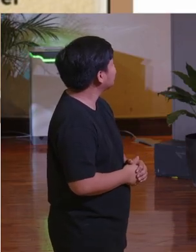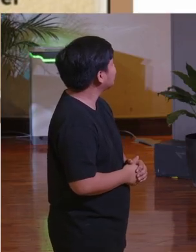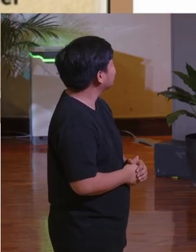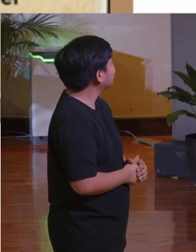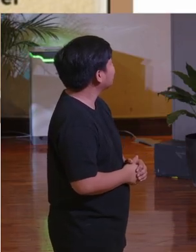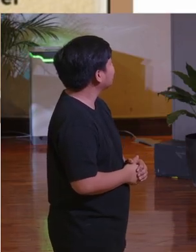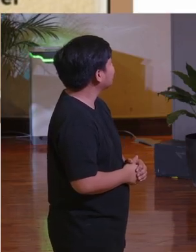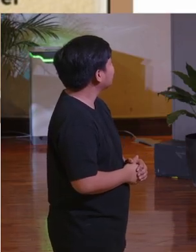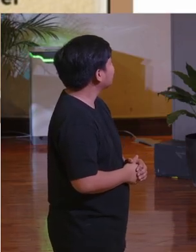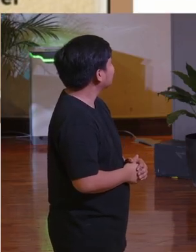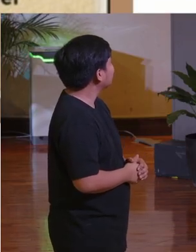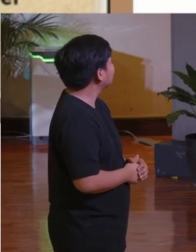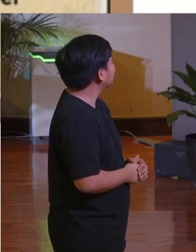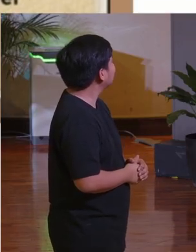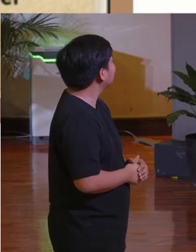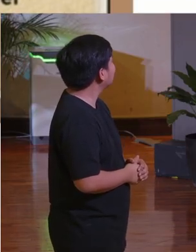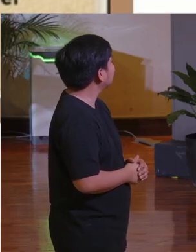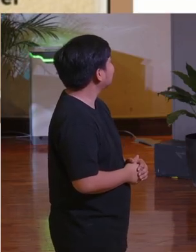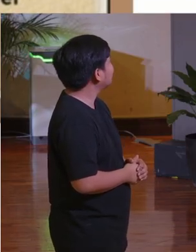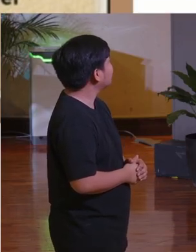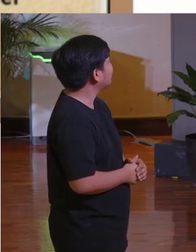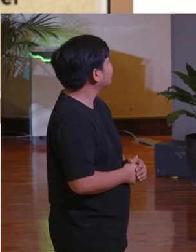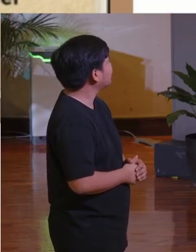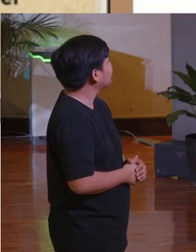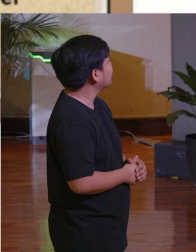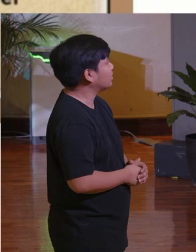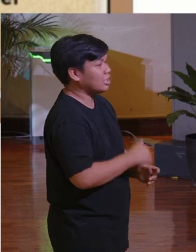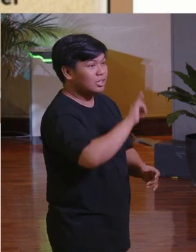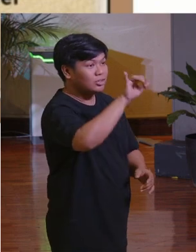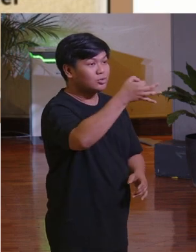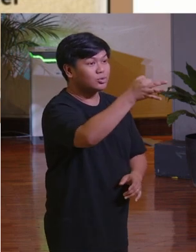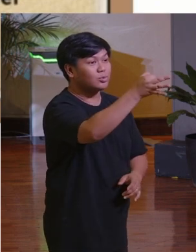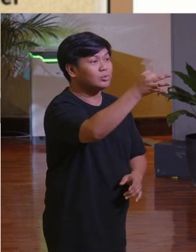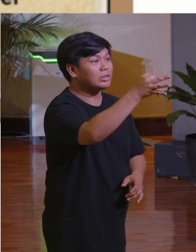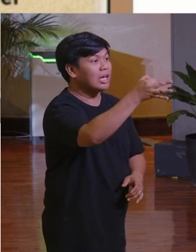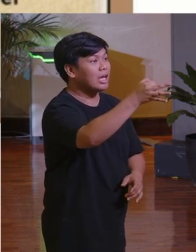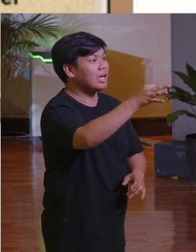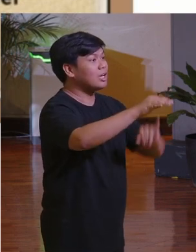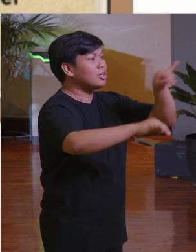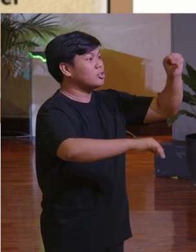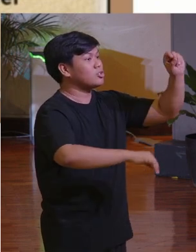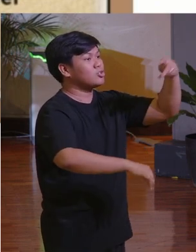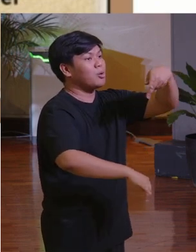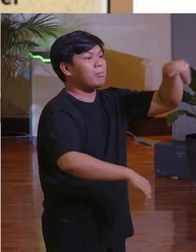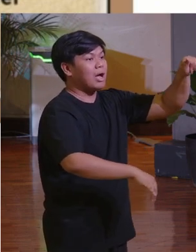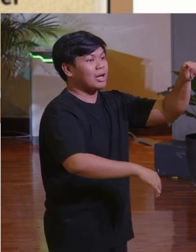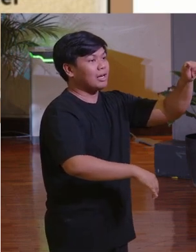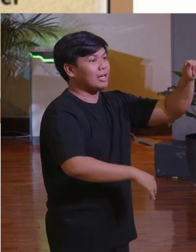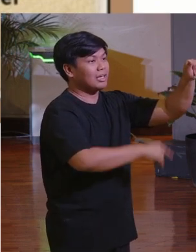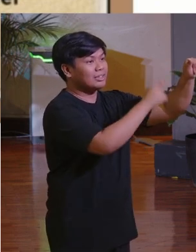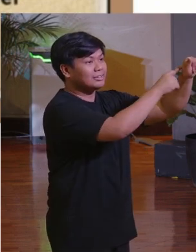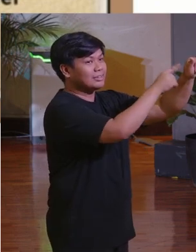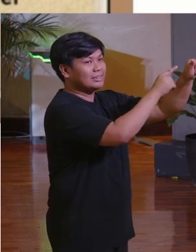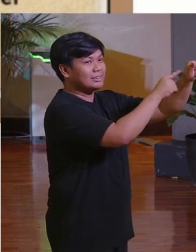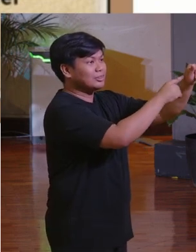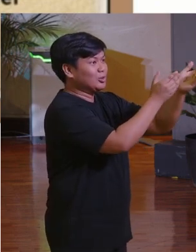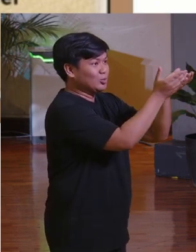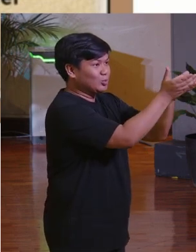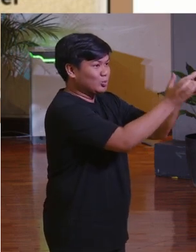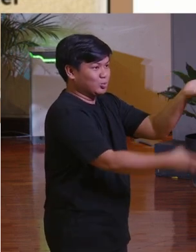Diyan po nandiyan po si Jonah. Ito sa Joppa, Ang kanyang